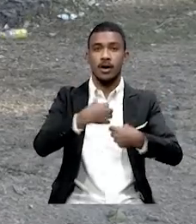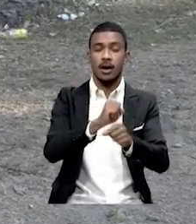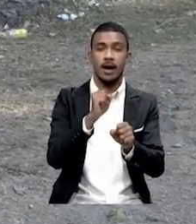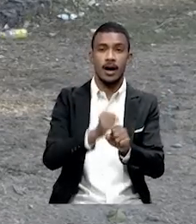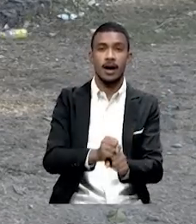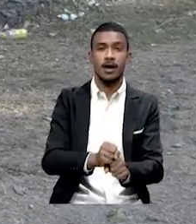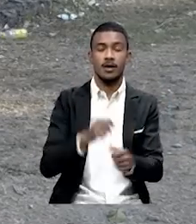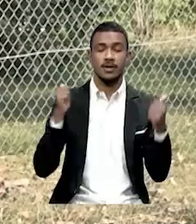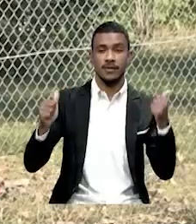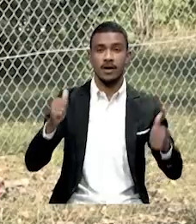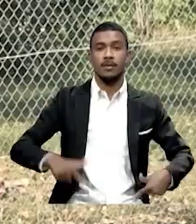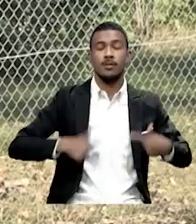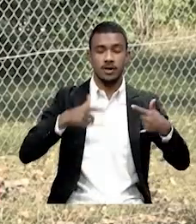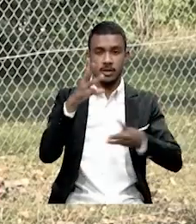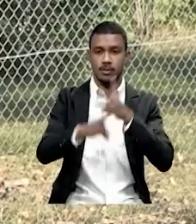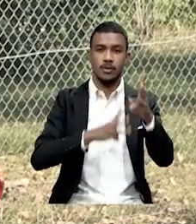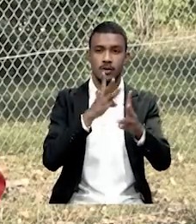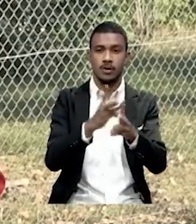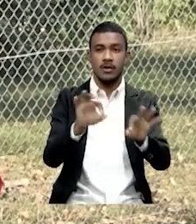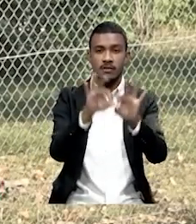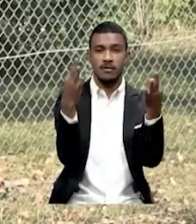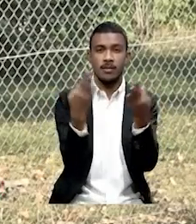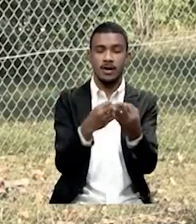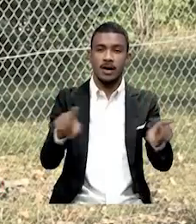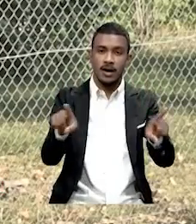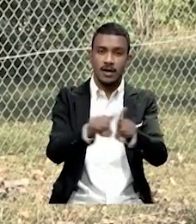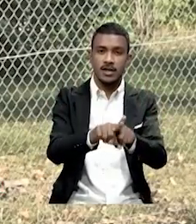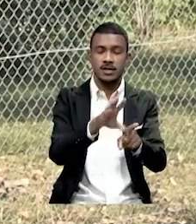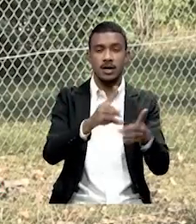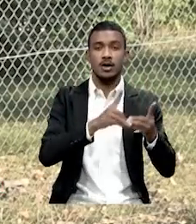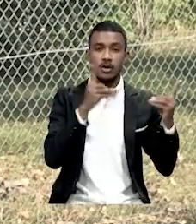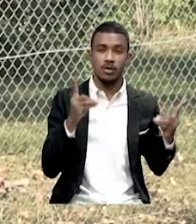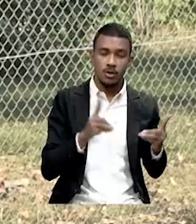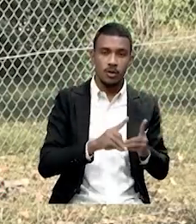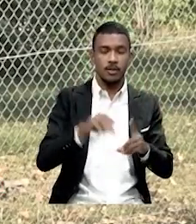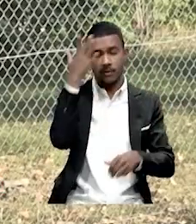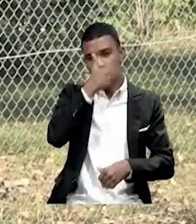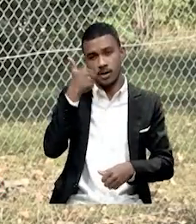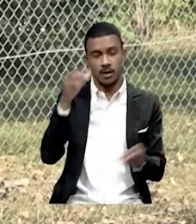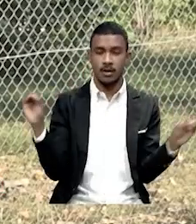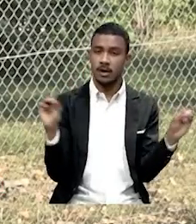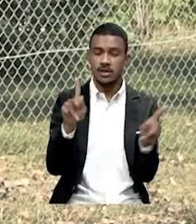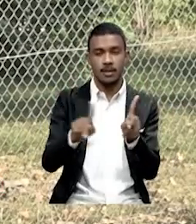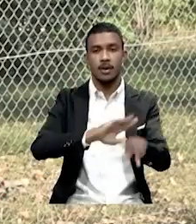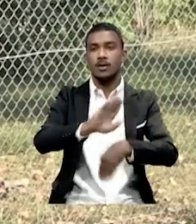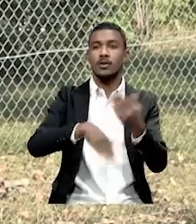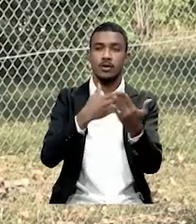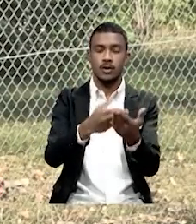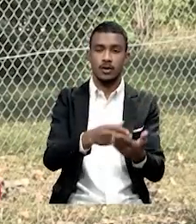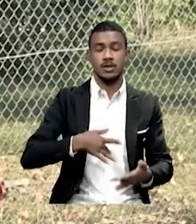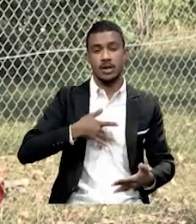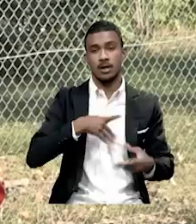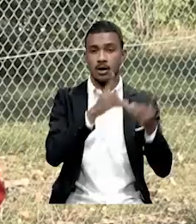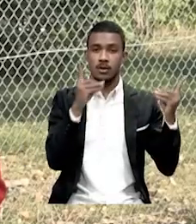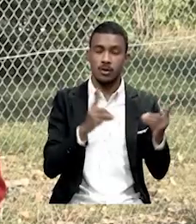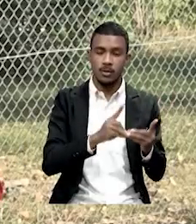Moris ia mundune. Familia under center ba doming furak idene, mai be laos ema hot-hotu sinti dominya furak ia ne Moris